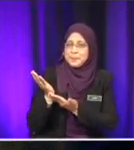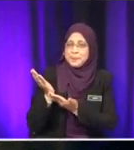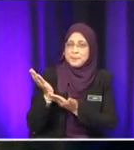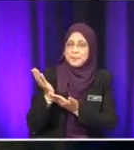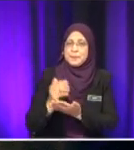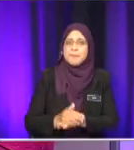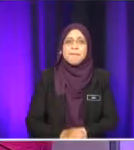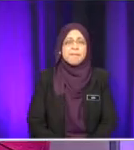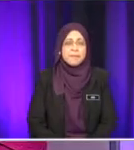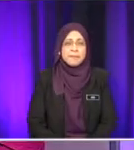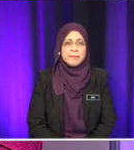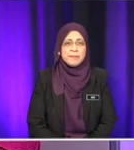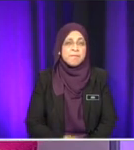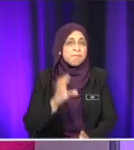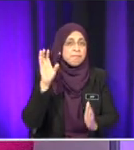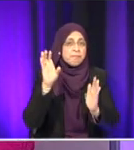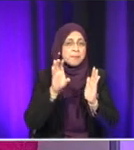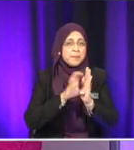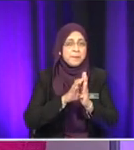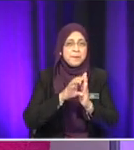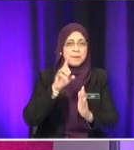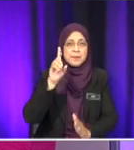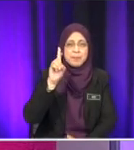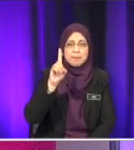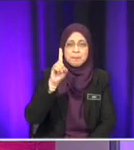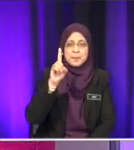Oke untuk gampang pertama Ini